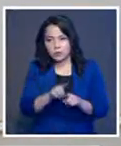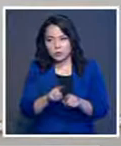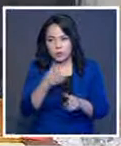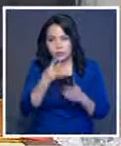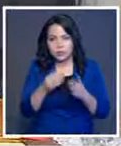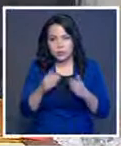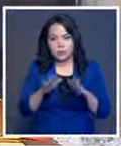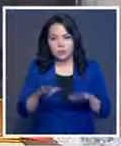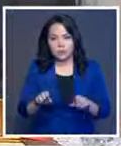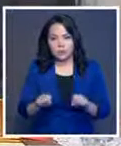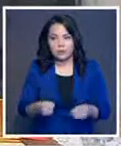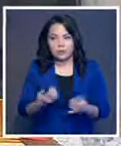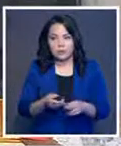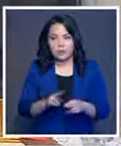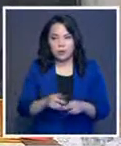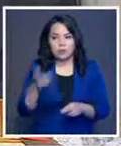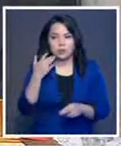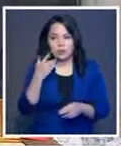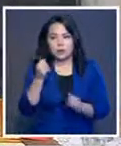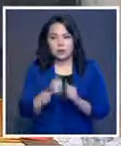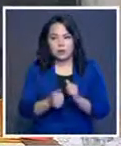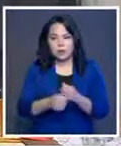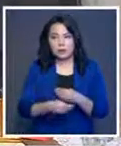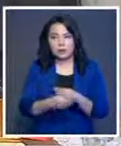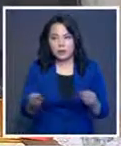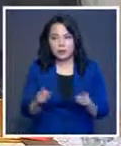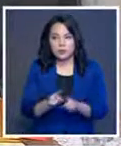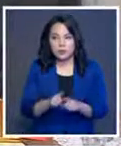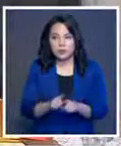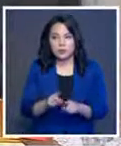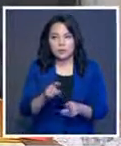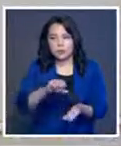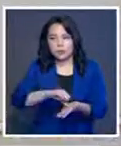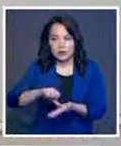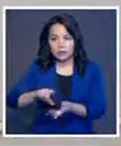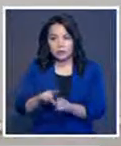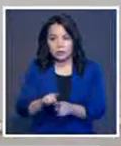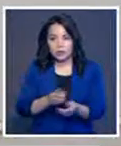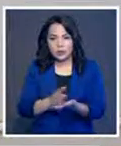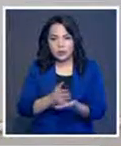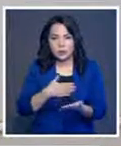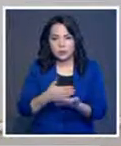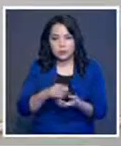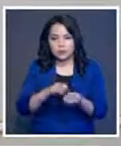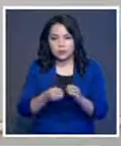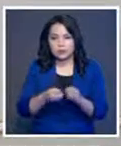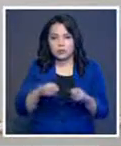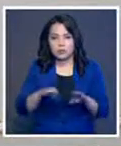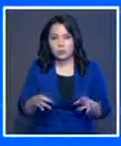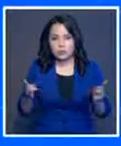тюлет, Қайта-қайта беріп, оның біреу кеткені, біреуіне беріп, сөйтіп жүргенше, түгелі шешу керек.